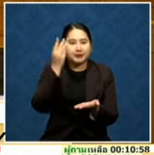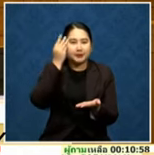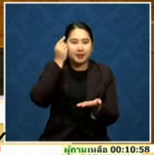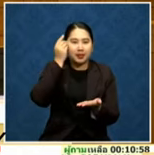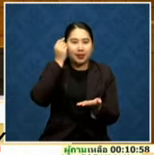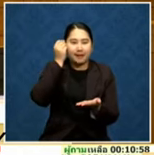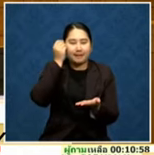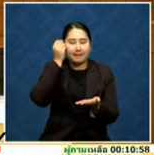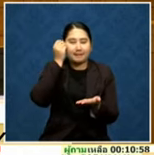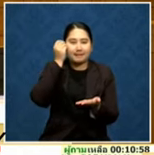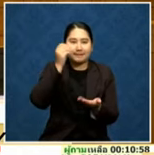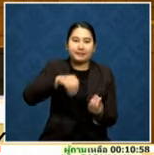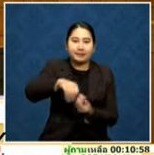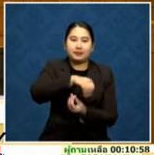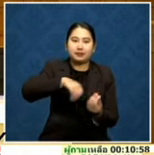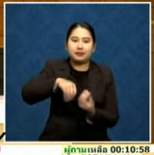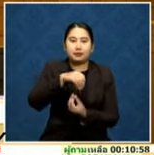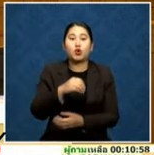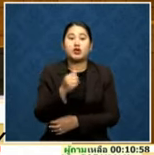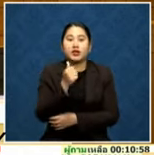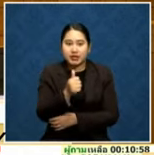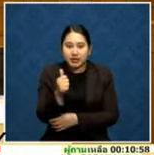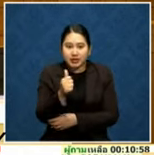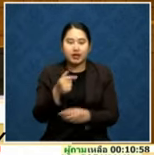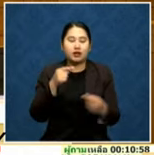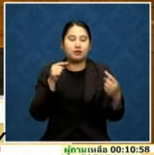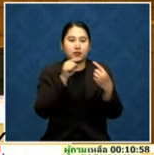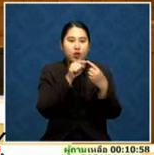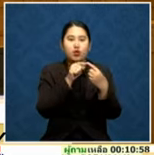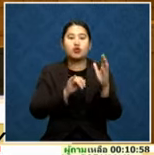เอาาร Holocaustไมiliśmyลายที่